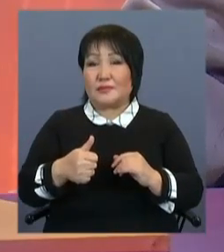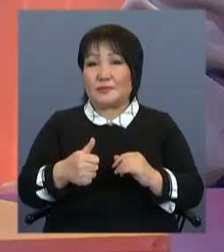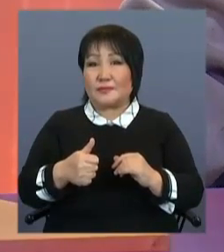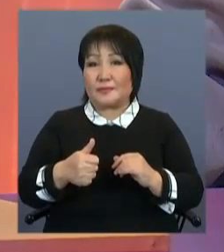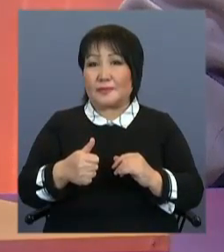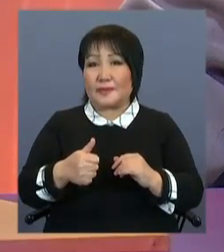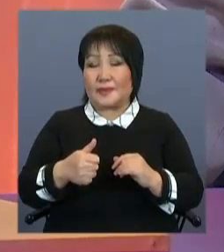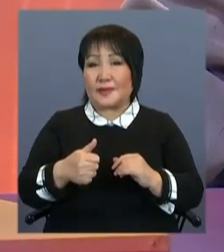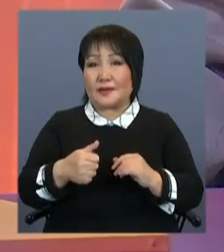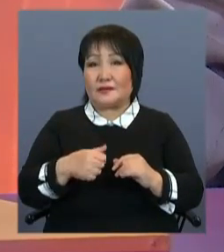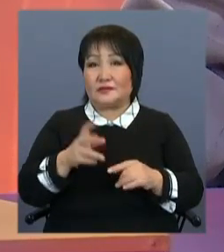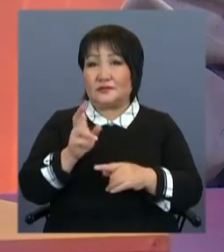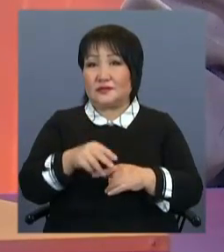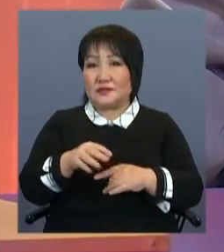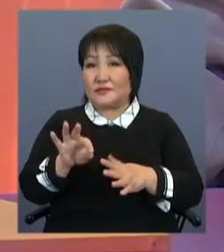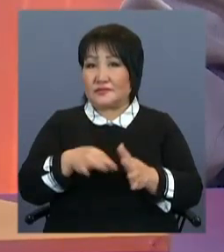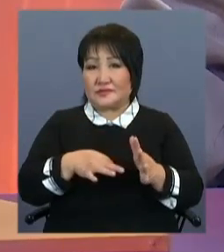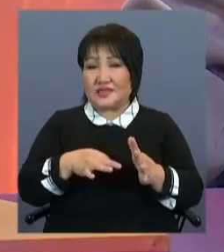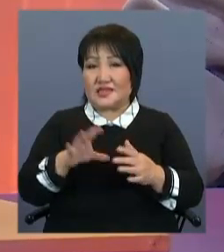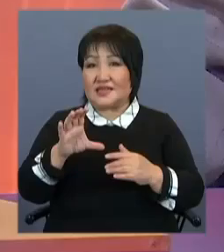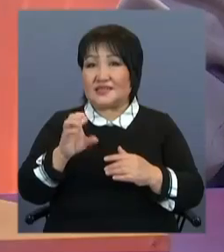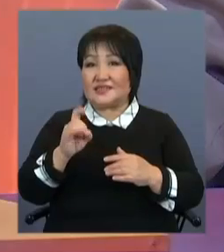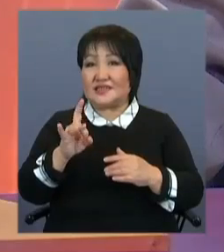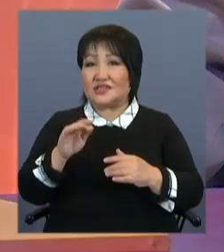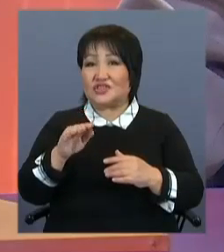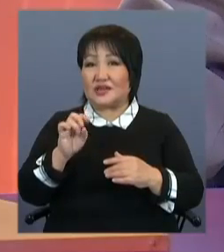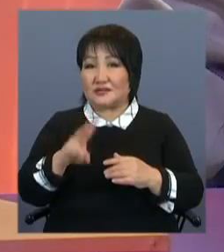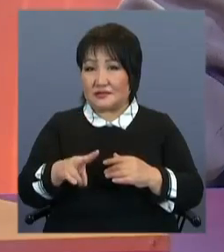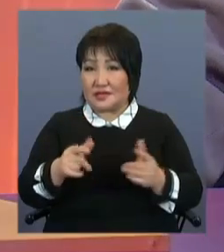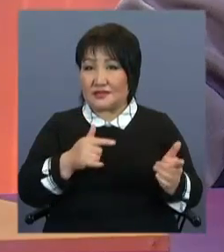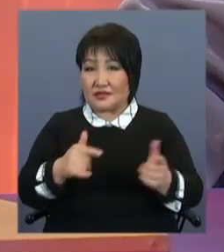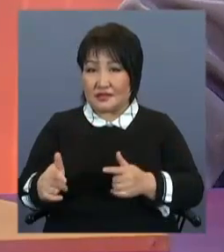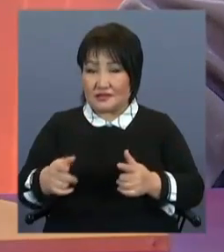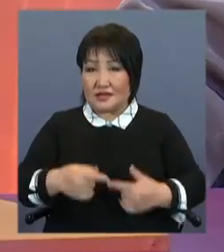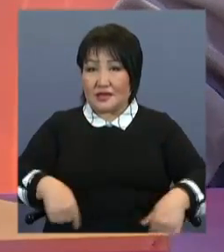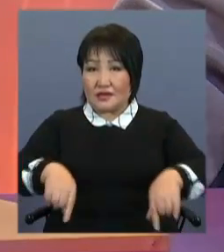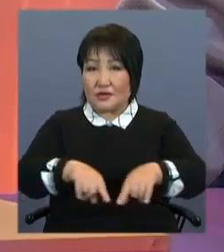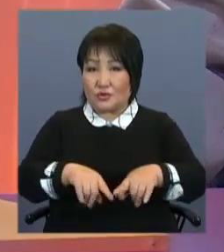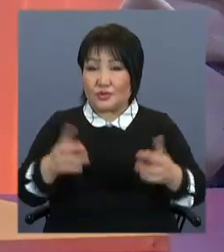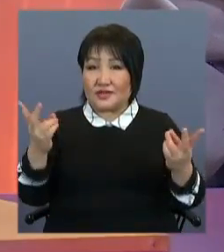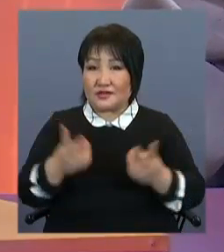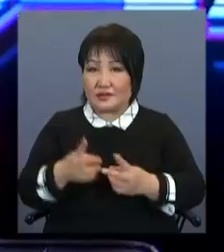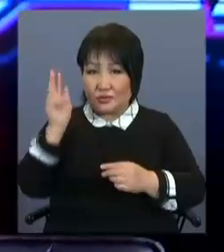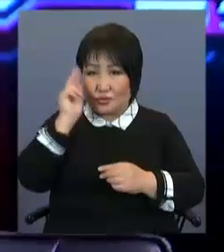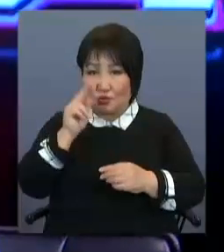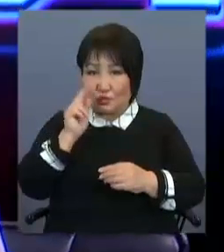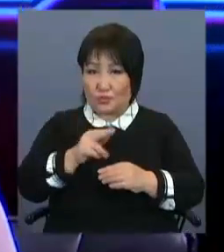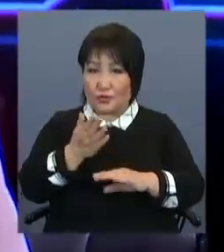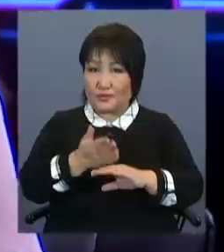келе салып, бізде сержант дайындайтын құру керек оқу бөлімін деп